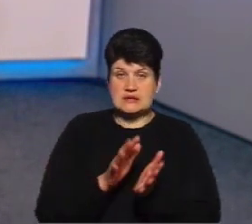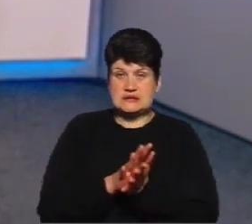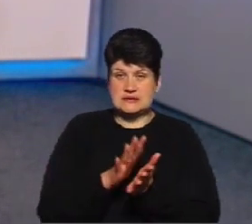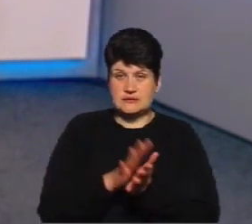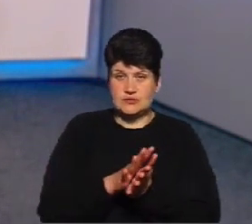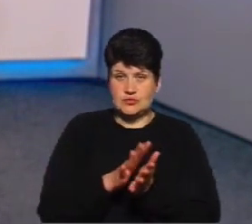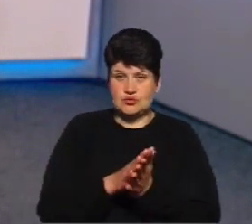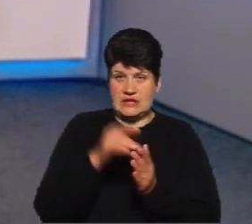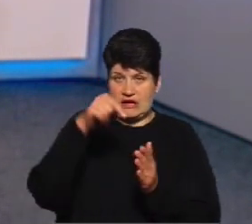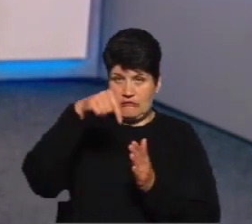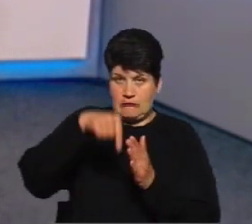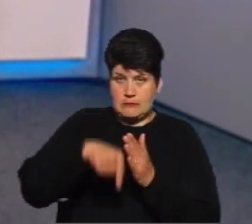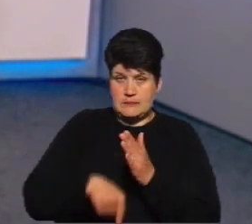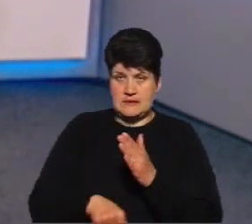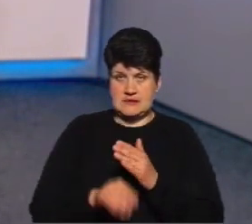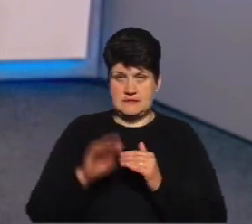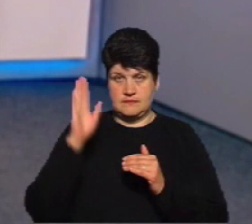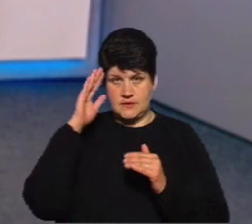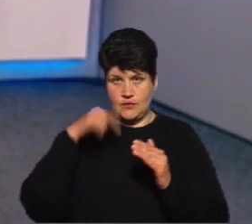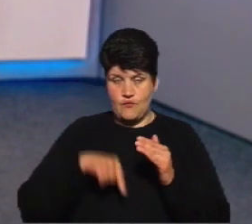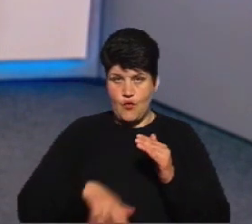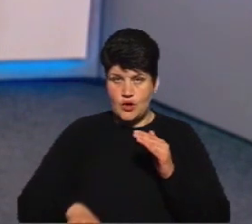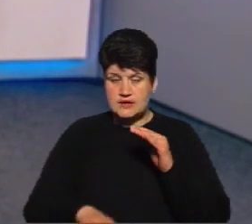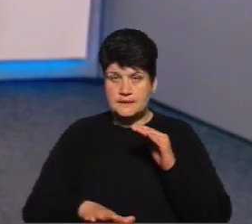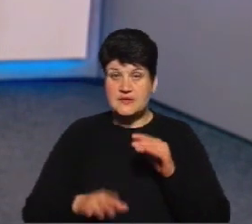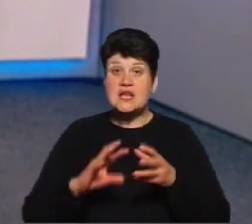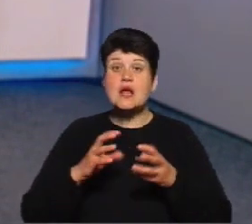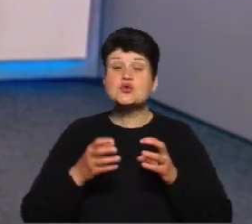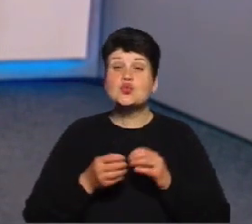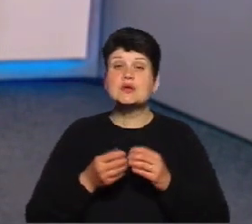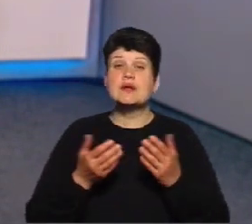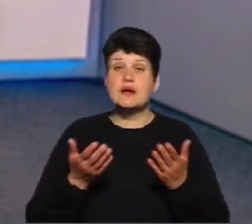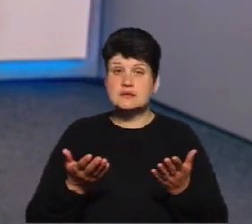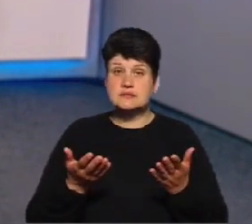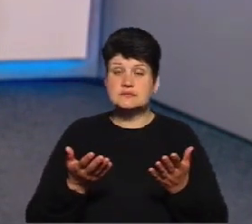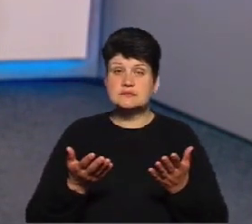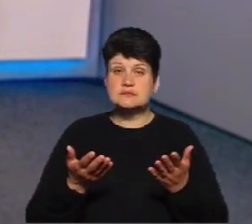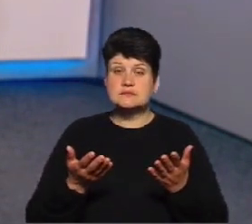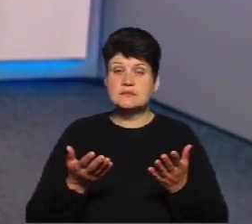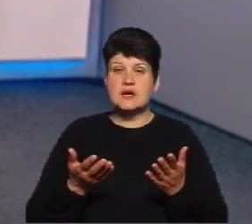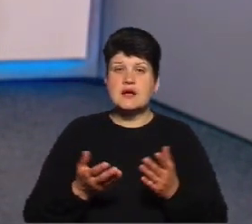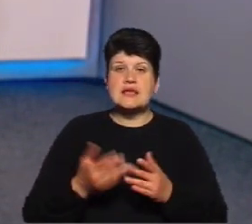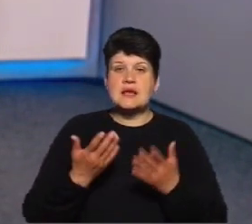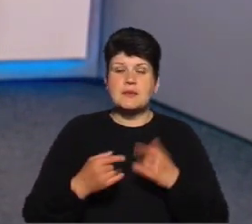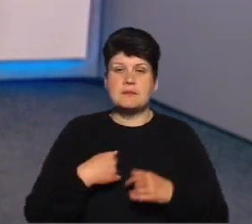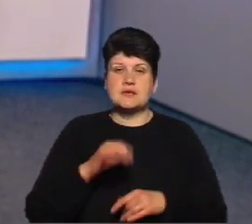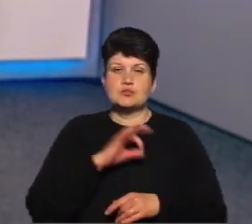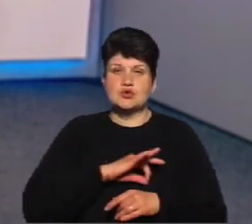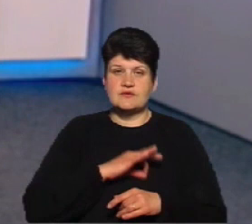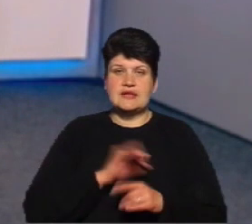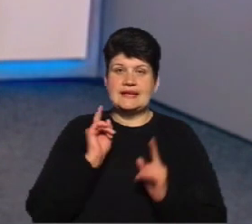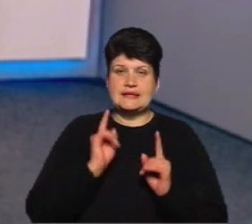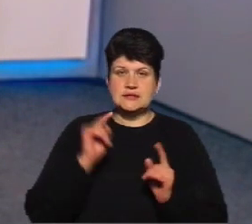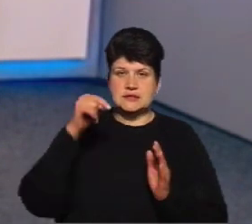підземні горизонти. І результат має. Тобто, якби ми лише споживали воду із свердловин